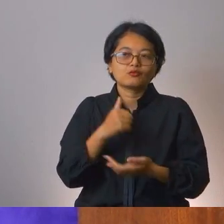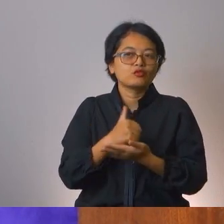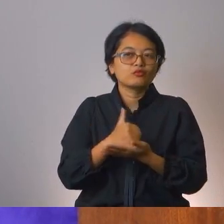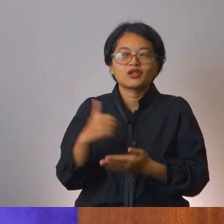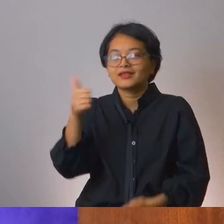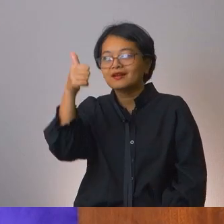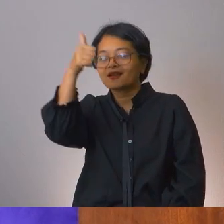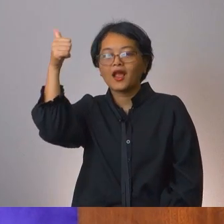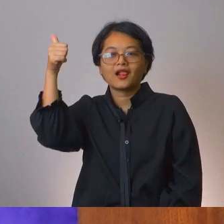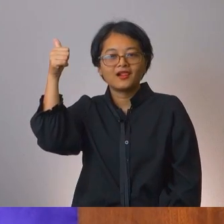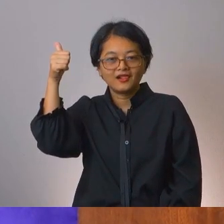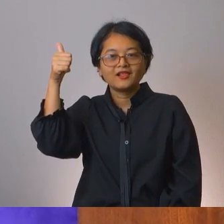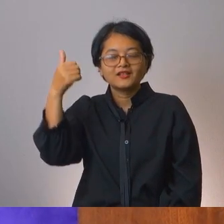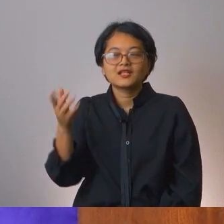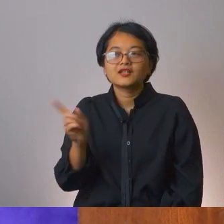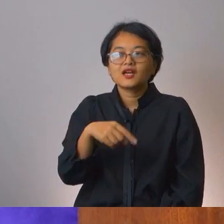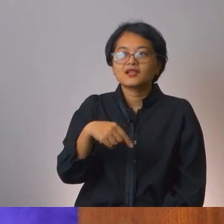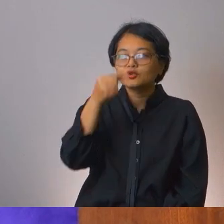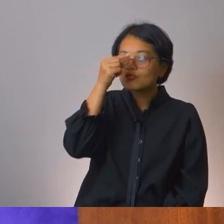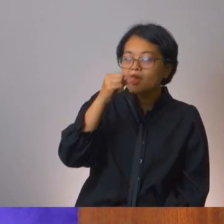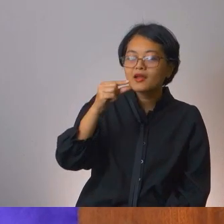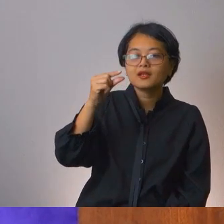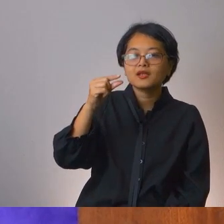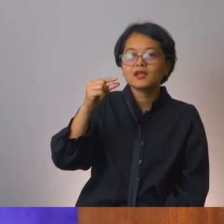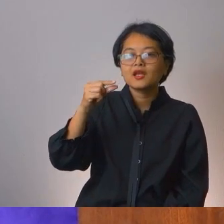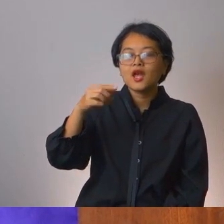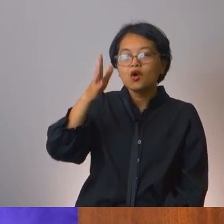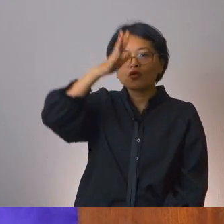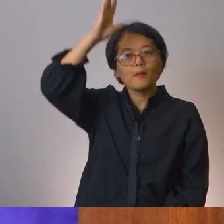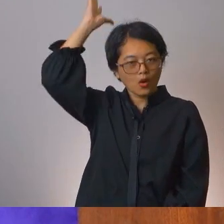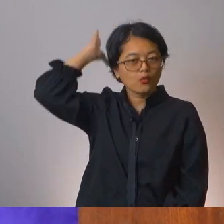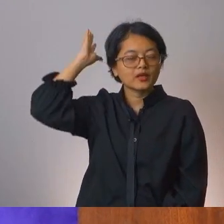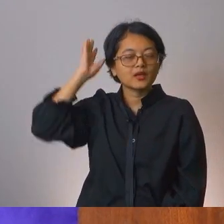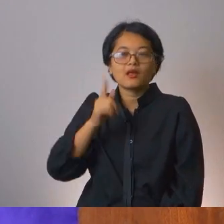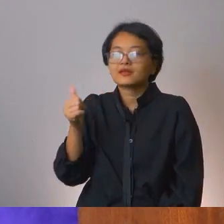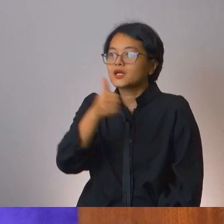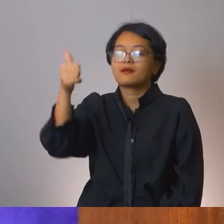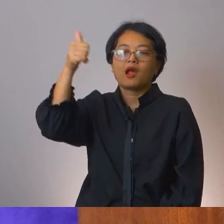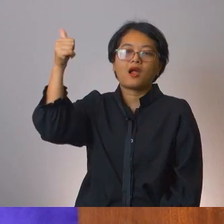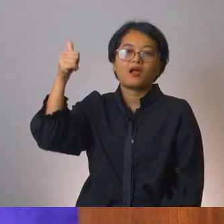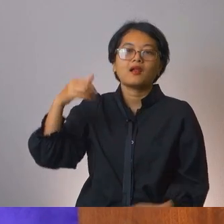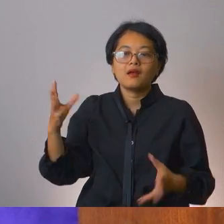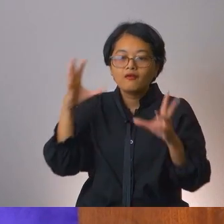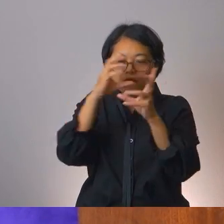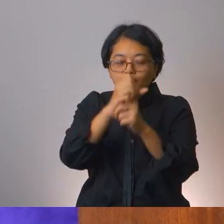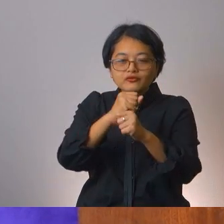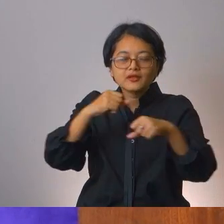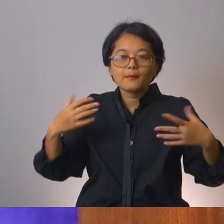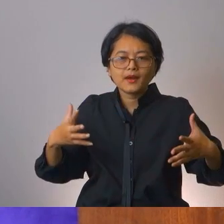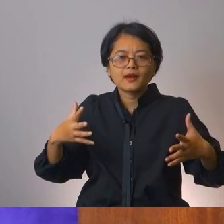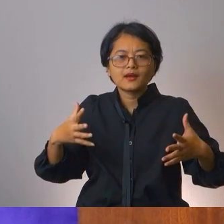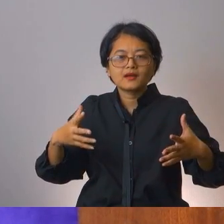dunia Yunani dan juga Romawi. Khususnya seorang sahabat yang